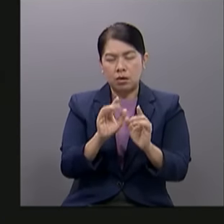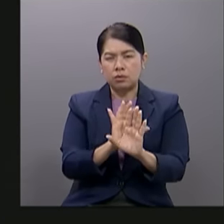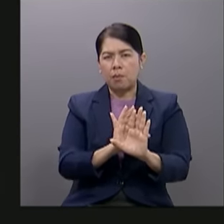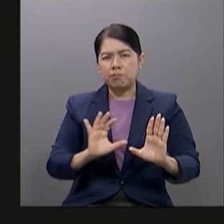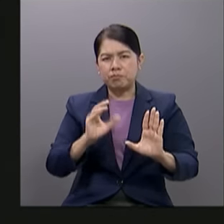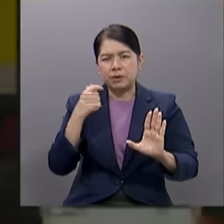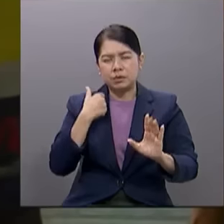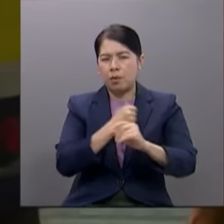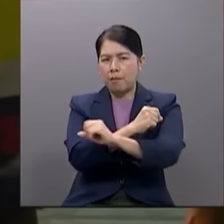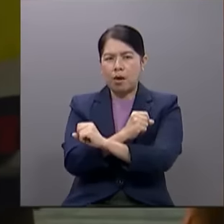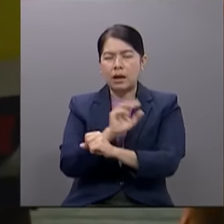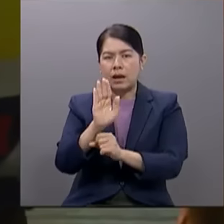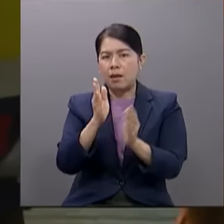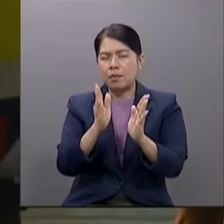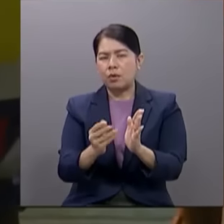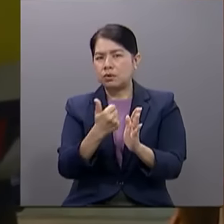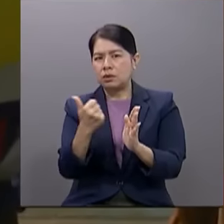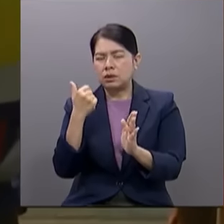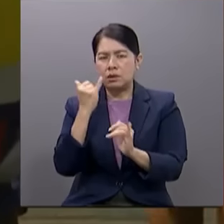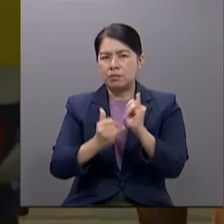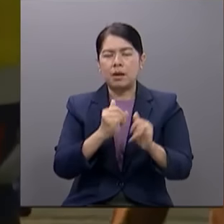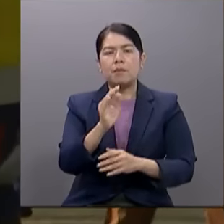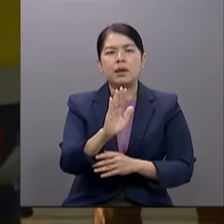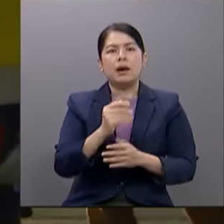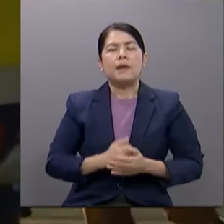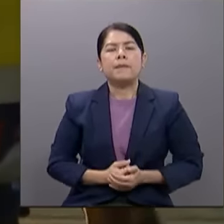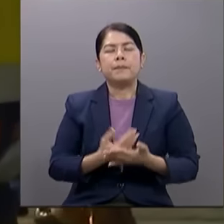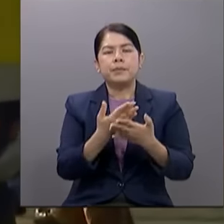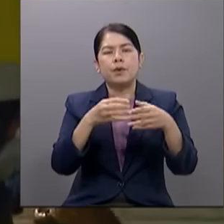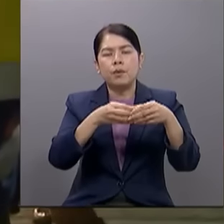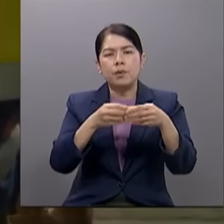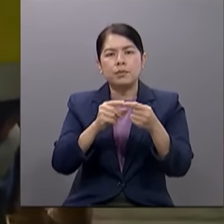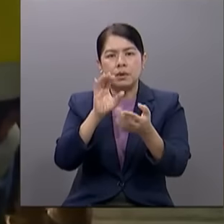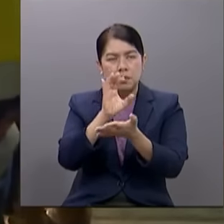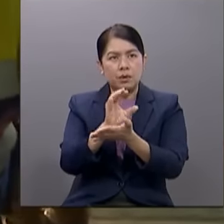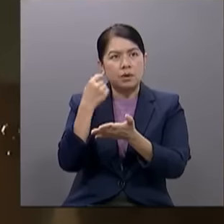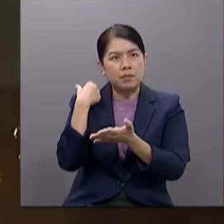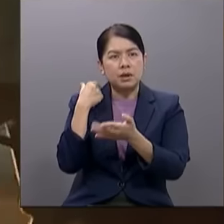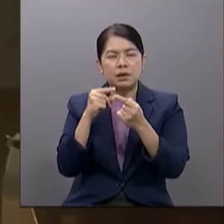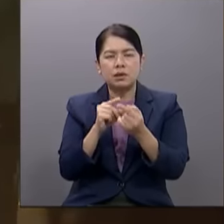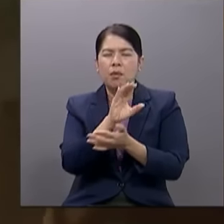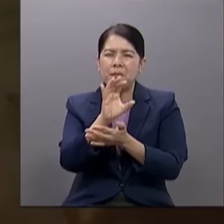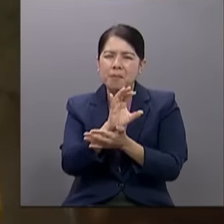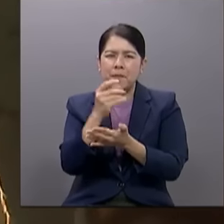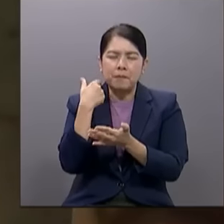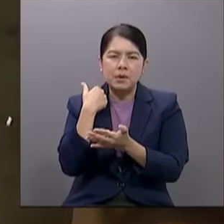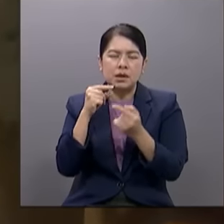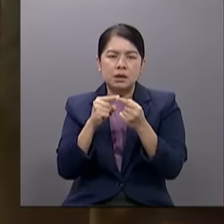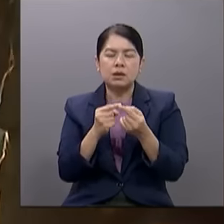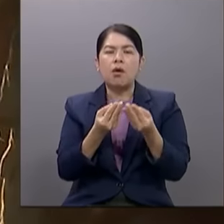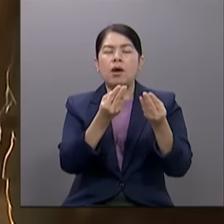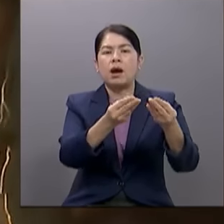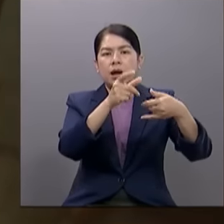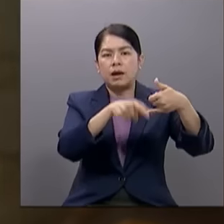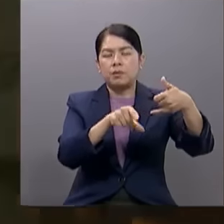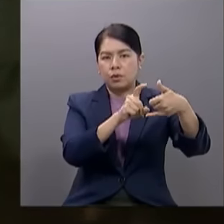คืนหน่วยอรินทราช 26ได้ใช้เครื่องขยายเสียงเกลี้ยกล่อมให้ผู้ก่อเหตุยอมมอบตัวแต่ก็ไม่มีสัญญาณใดๆจน